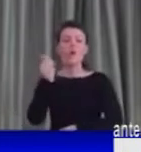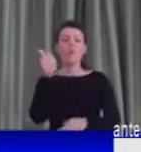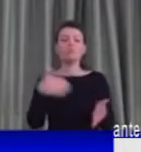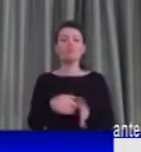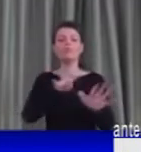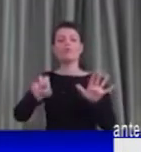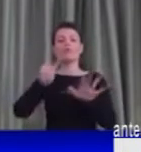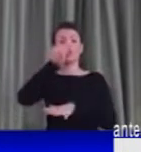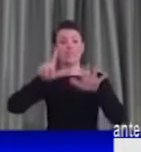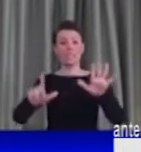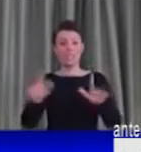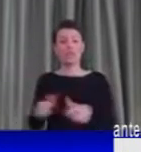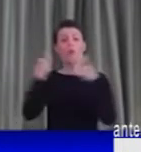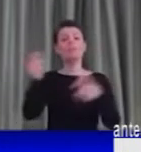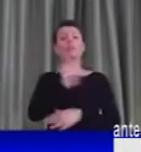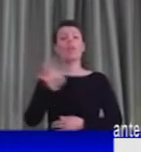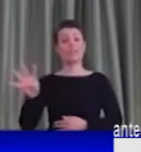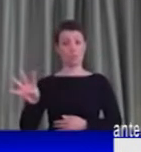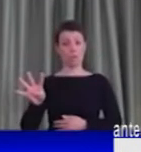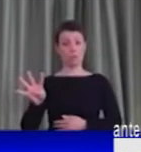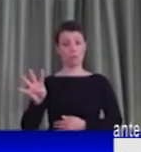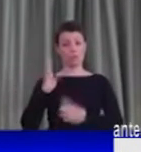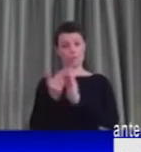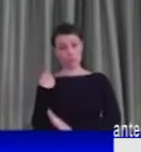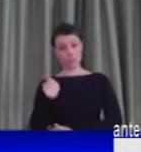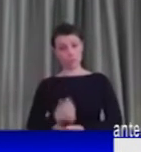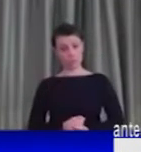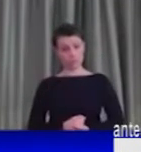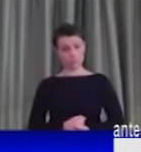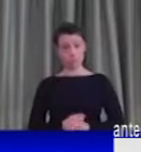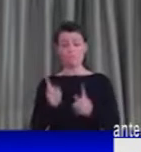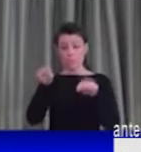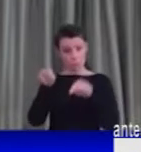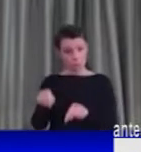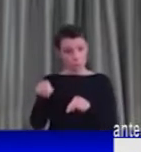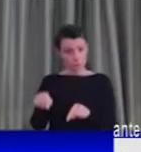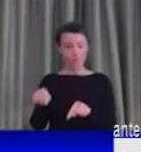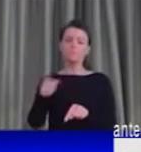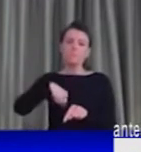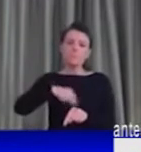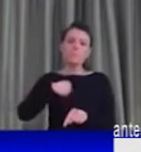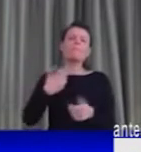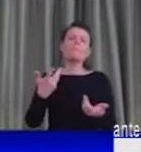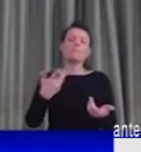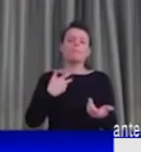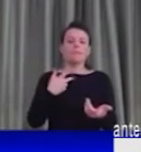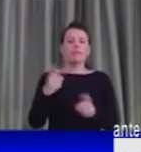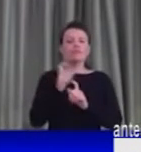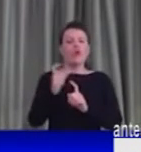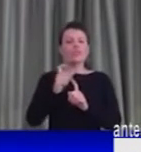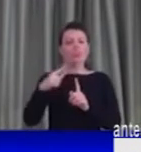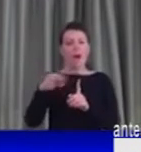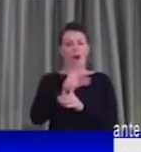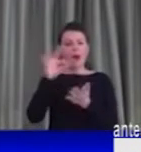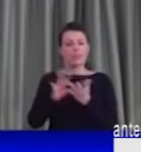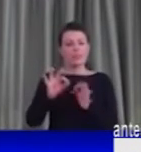11.927, più 44 rispetto a ieri. E anche qui noi abbiamo avuto giornate in cui si cresceva